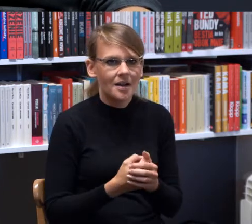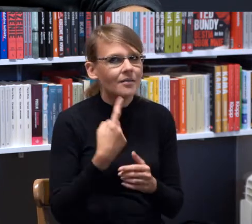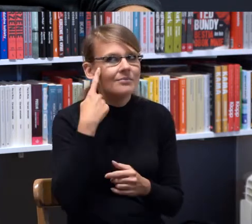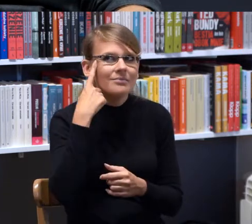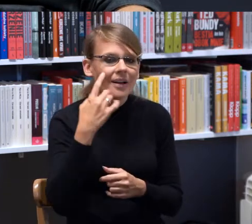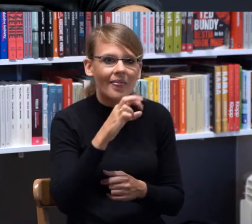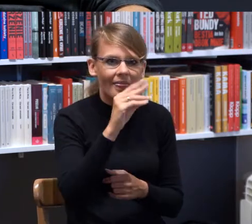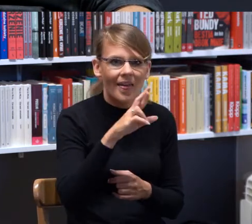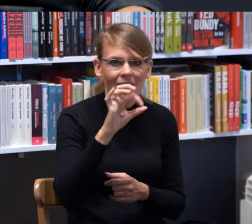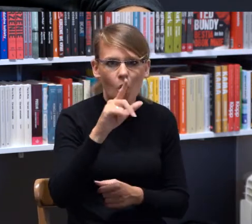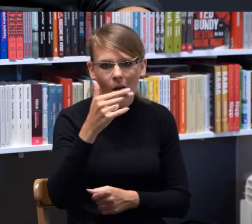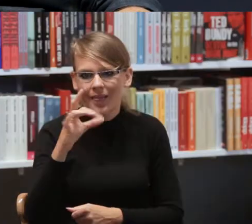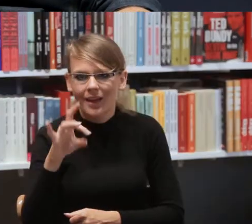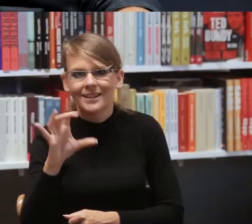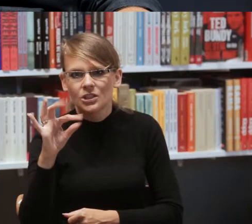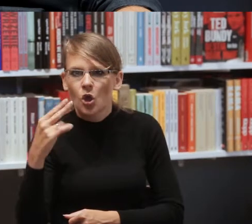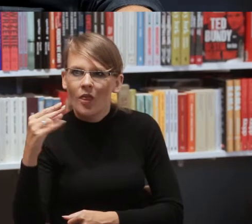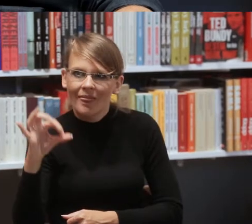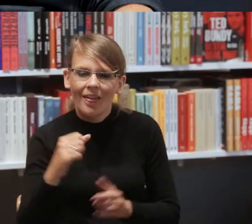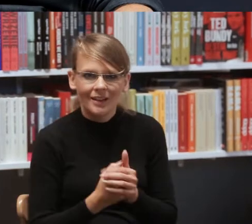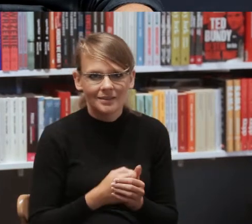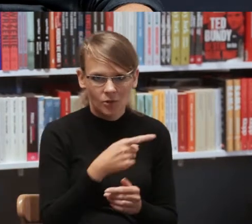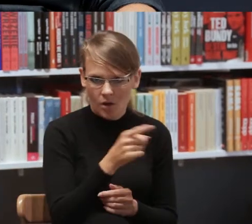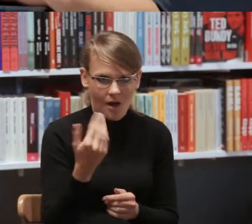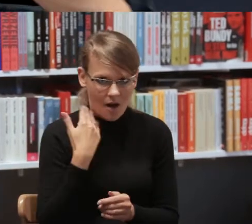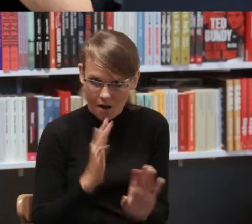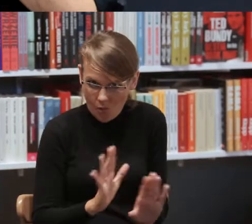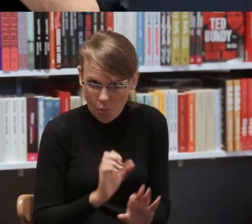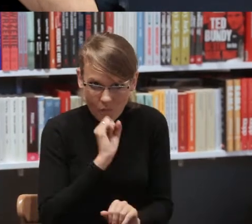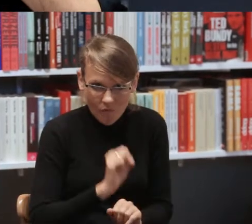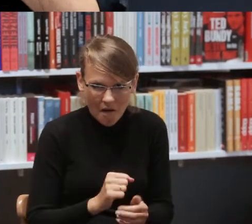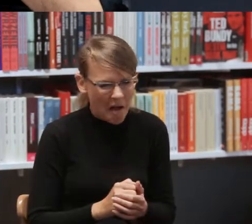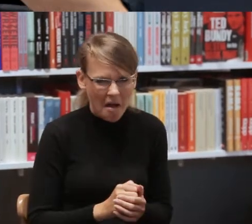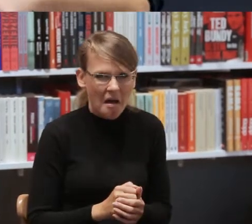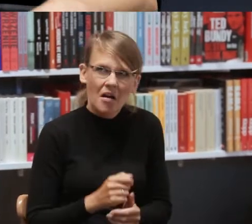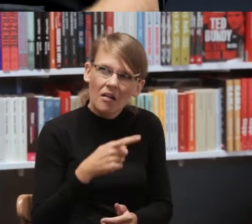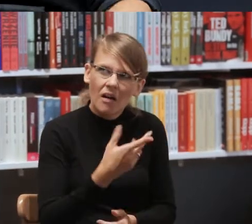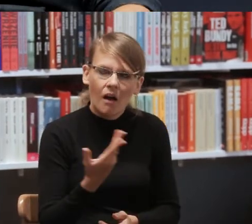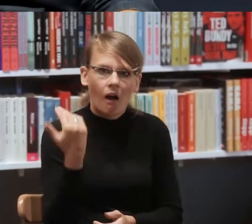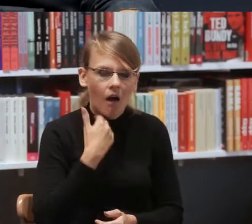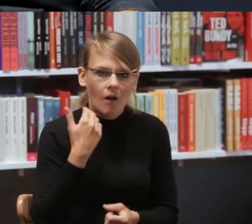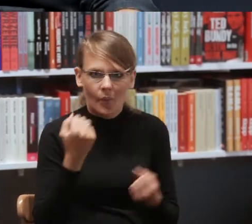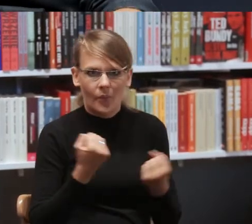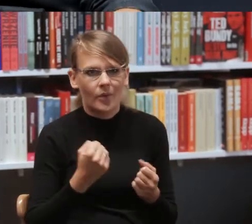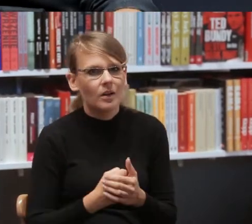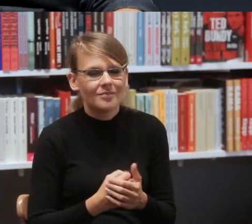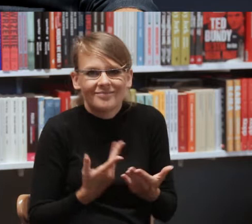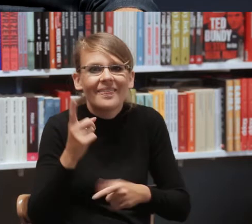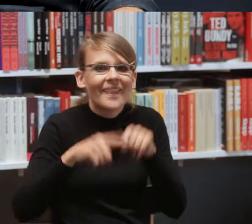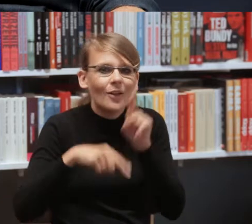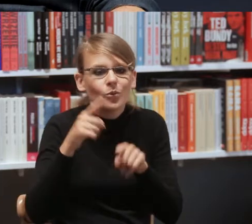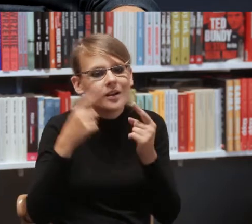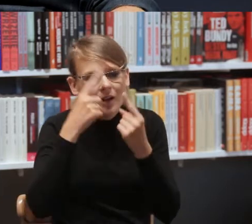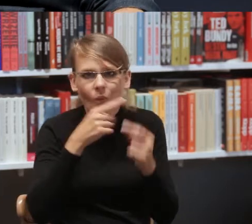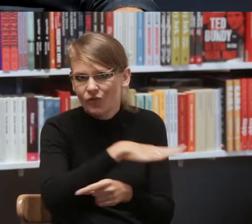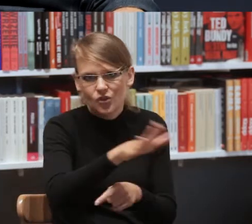Stones, no to nie myślisz sobie trzeźwi chłopcy, tylko że no oni po prostu, jest dla nas naturalne myślenie, że ci wszyscy